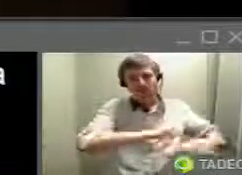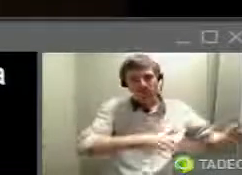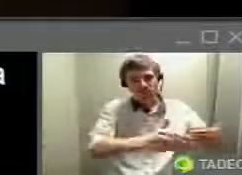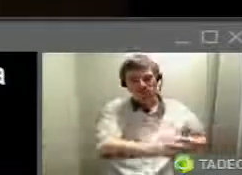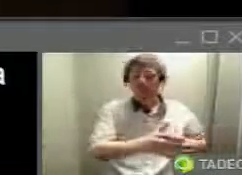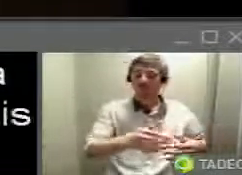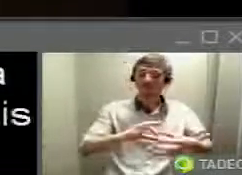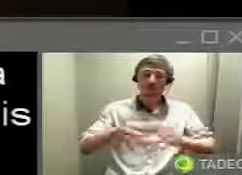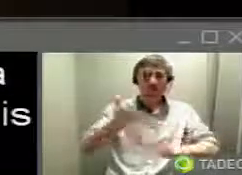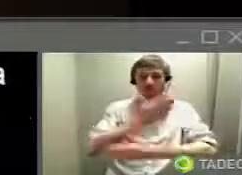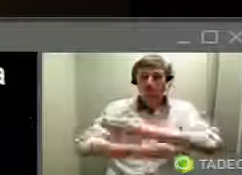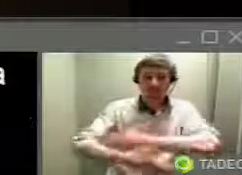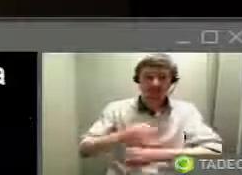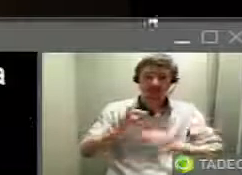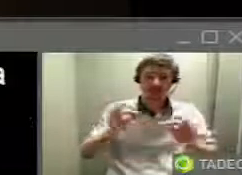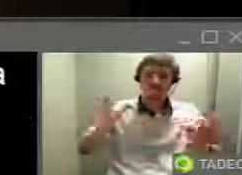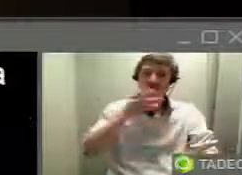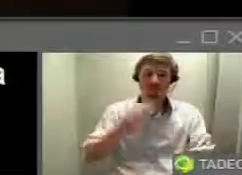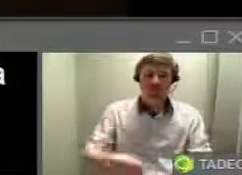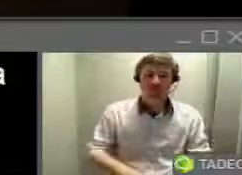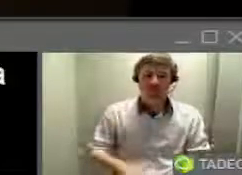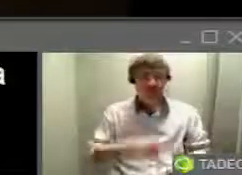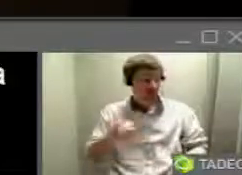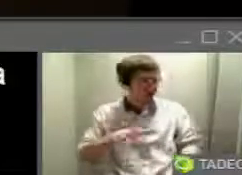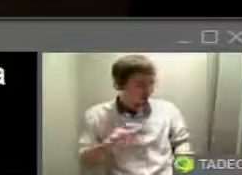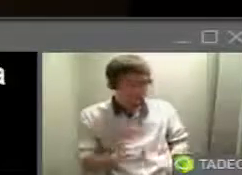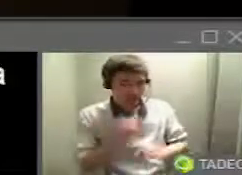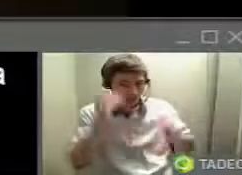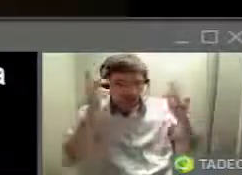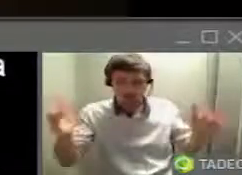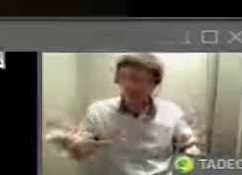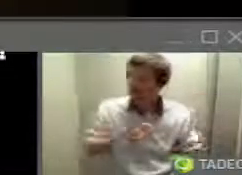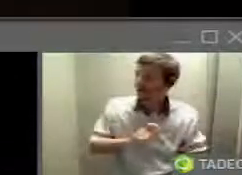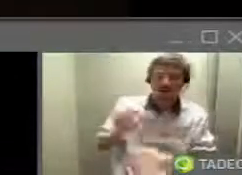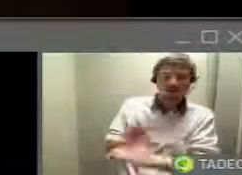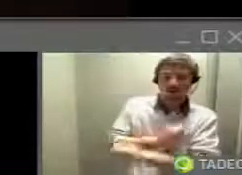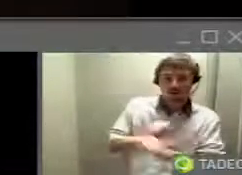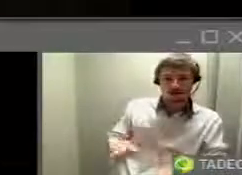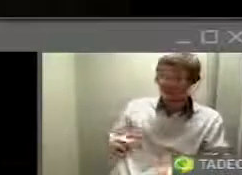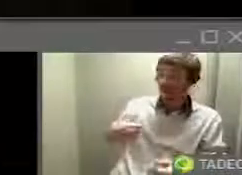incroyable expérience. Incroyable. Je peux vous assurer que j'en suis à ma 6e